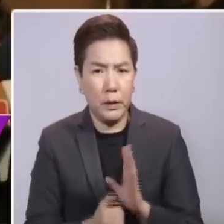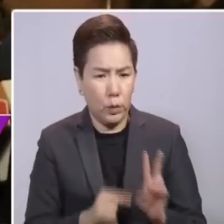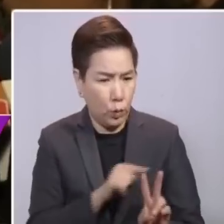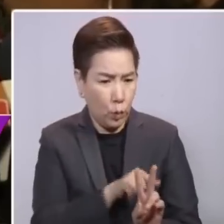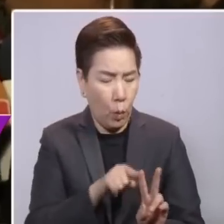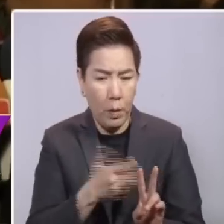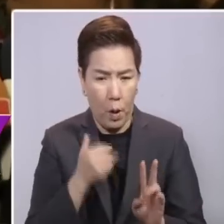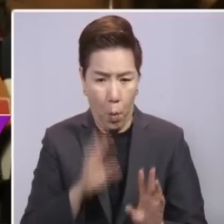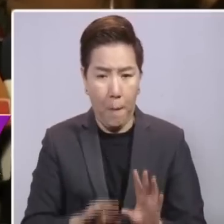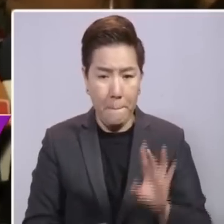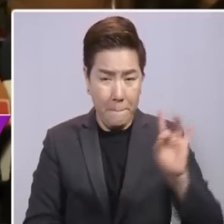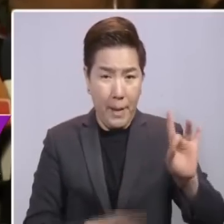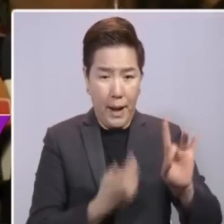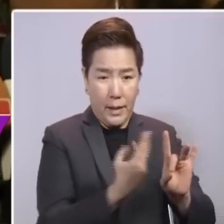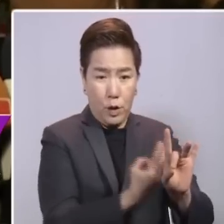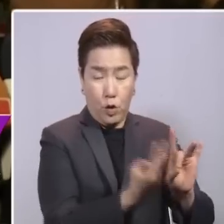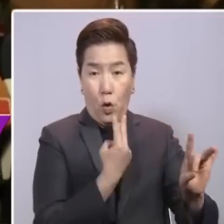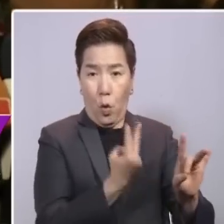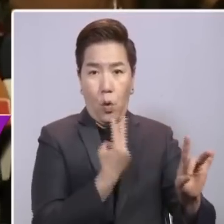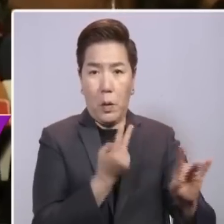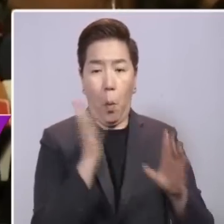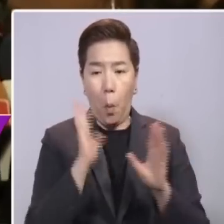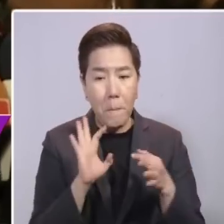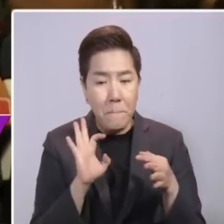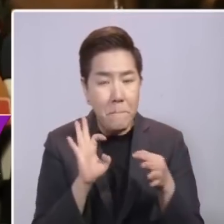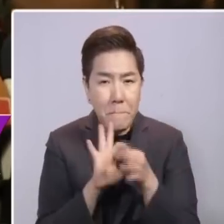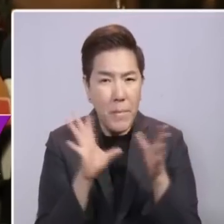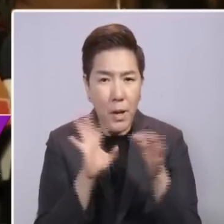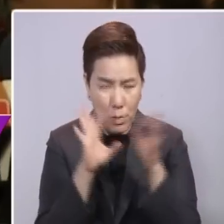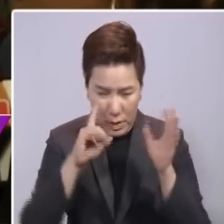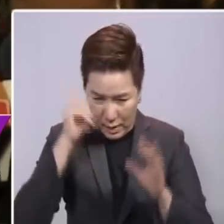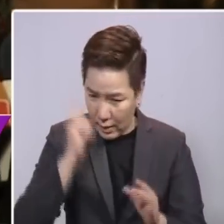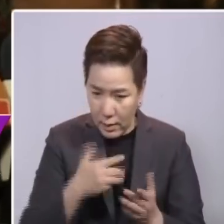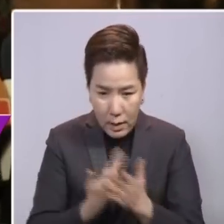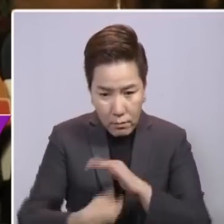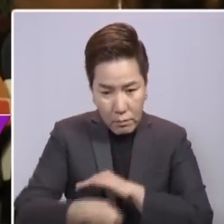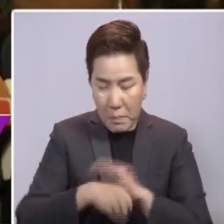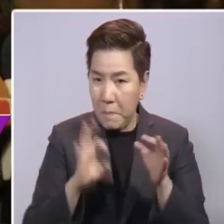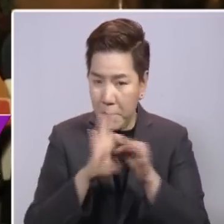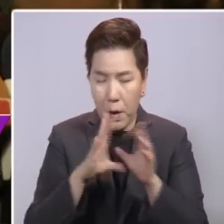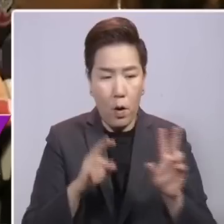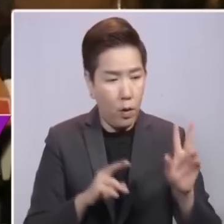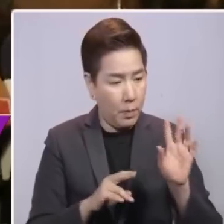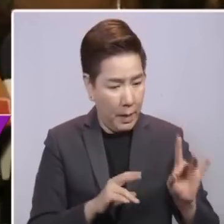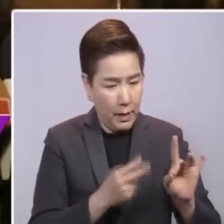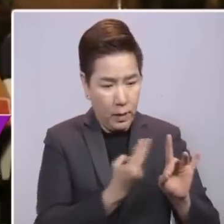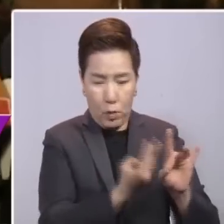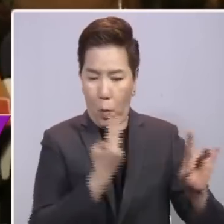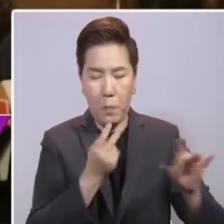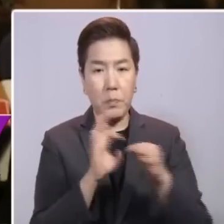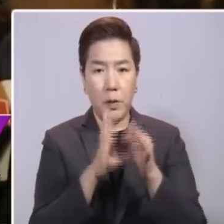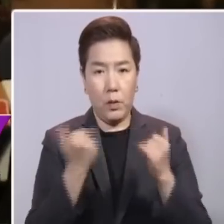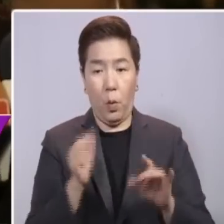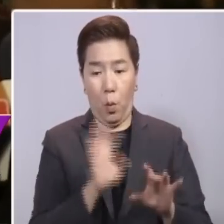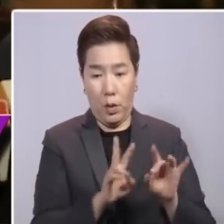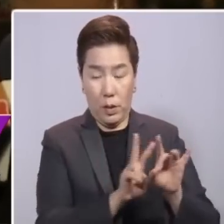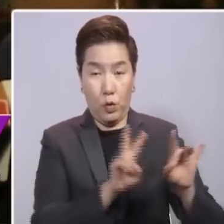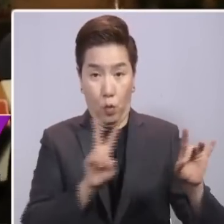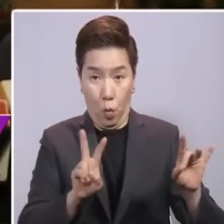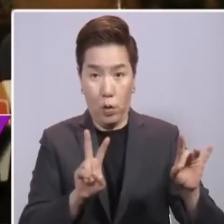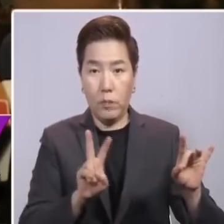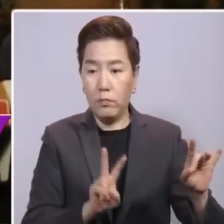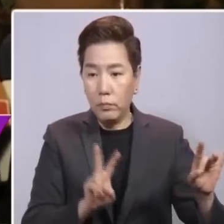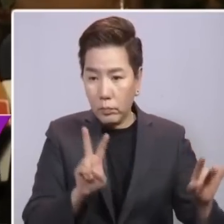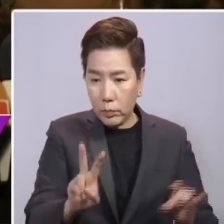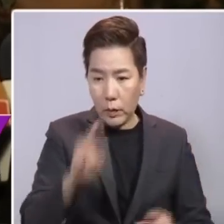ชุดนี้ทั้ง8คนเนี่ยมีคนที่ไม่เกี่ยวข้องไม่เกี่ยวข้องกับการตบทรัพย์อยู่ด้วยนะครับอันนี้ในส่วนของคนที่ไม่เกี่ยวข้องวันนี้ก็เดินท